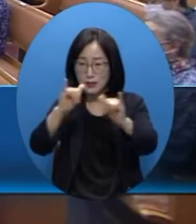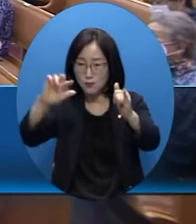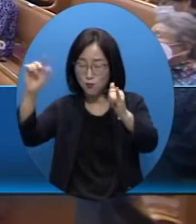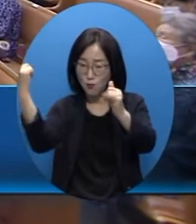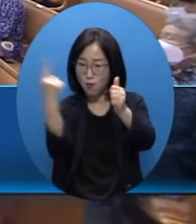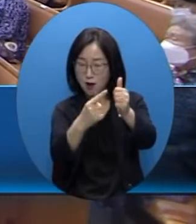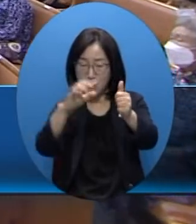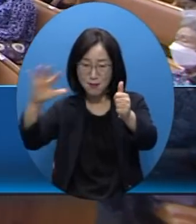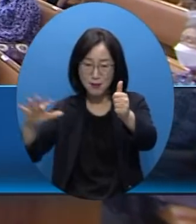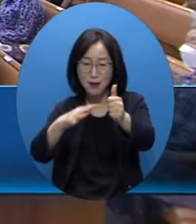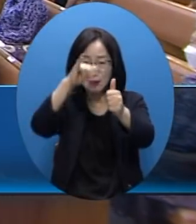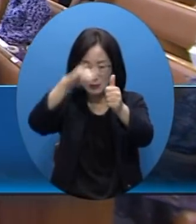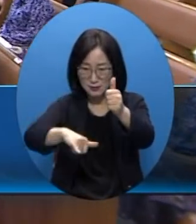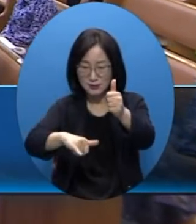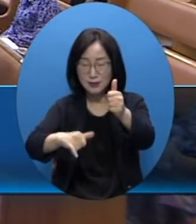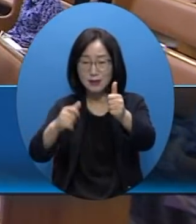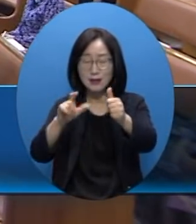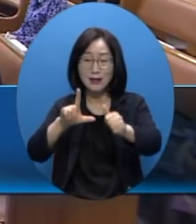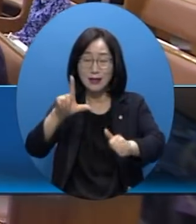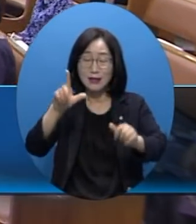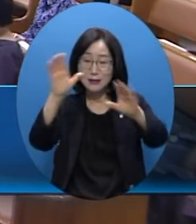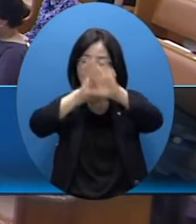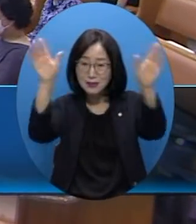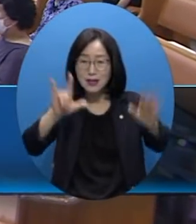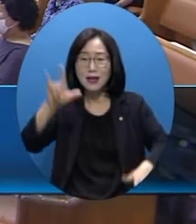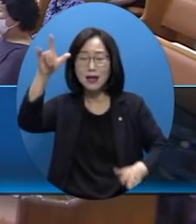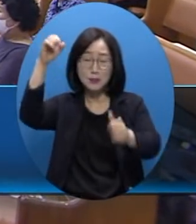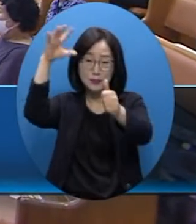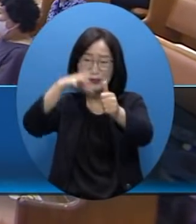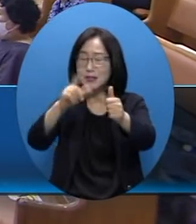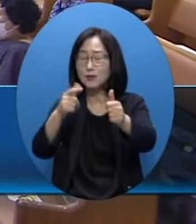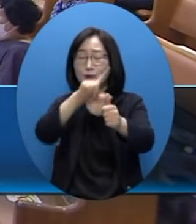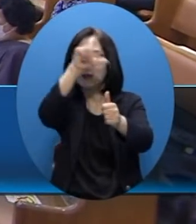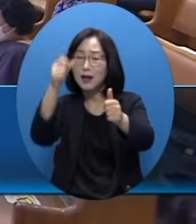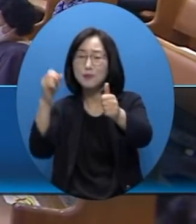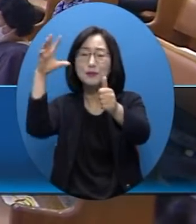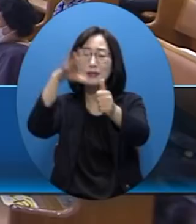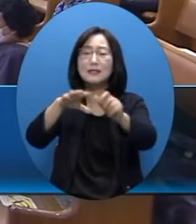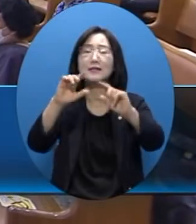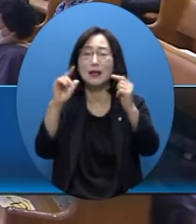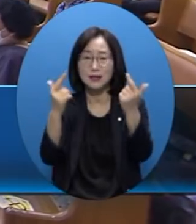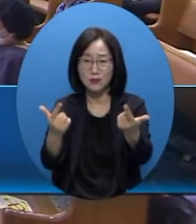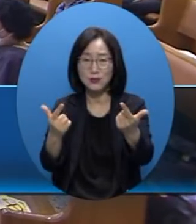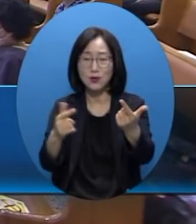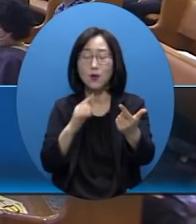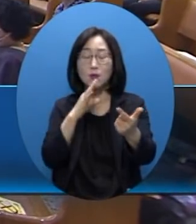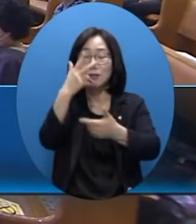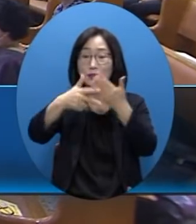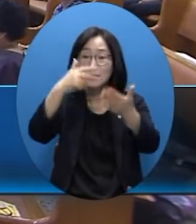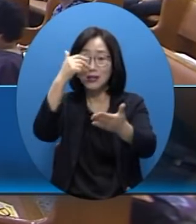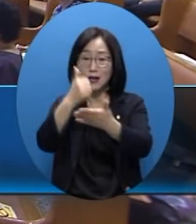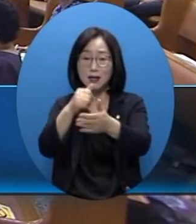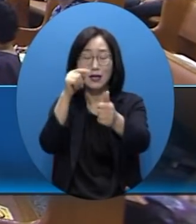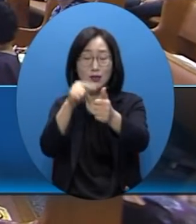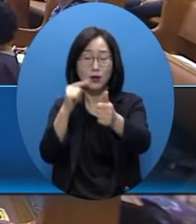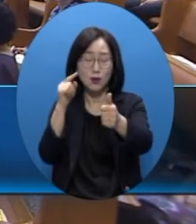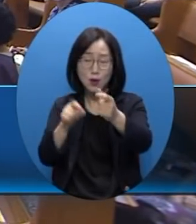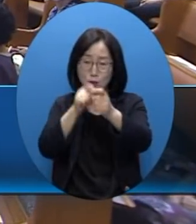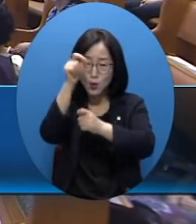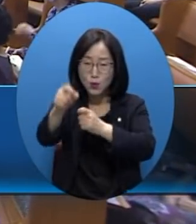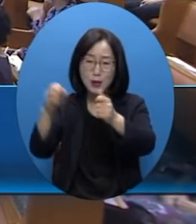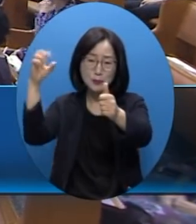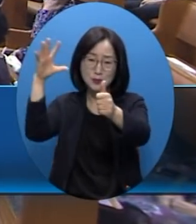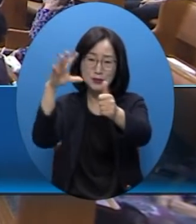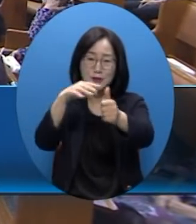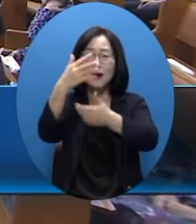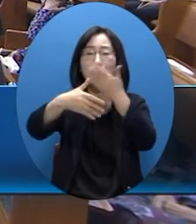것이며 다시는 낮에 해가 내 빛이 되지 아니하며 달도 내게 빛을 비추지 않을 것이요 오직 야훼가 내게 영원한 빛이 되며